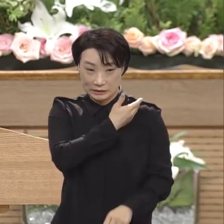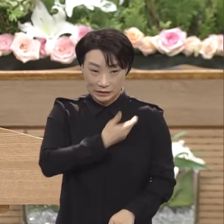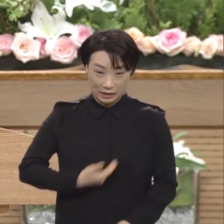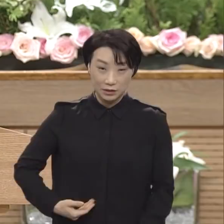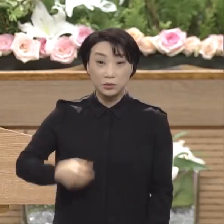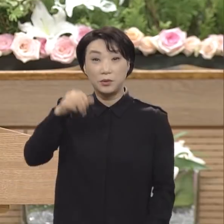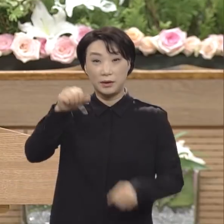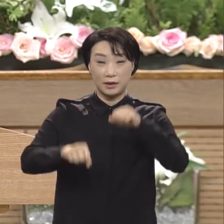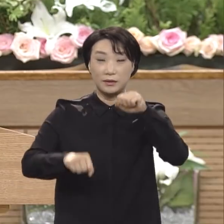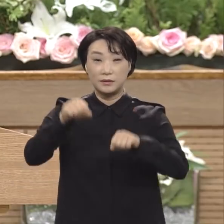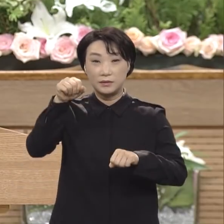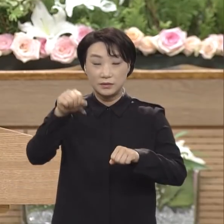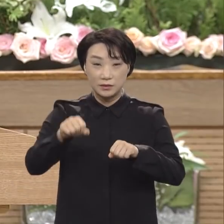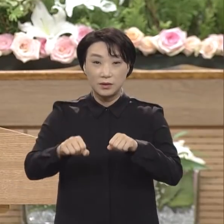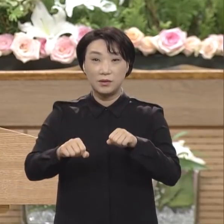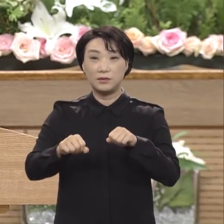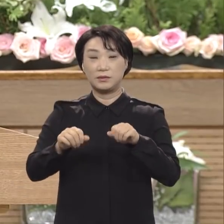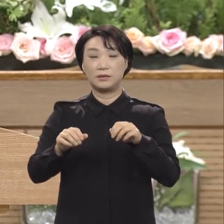사도행전